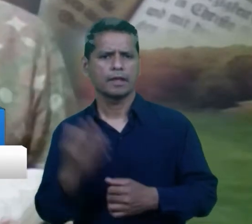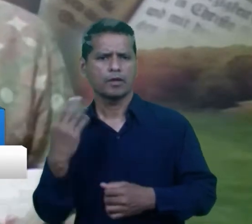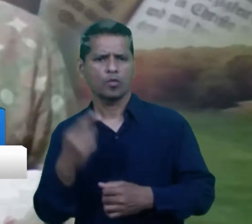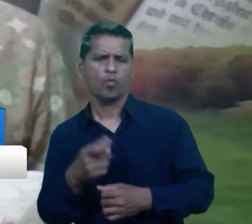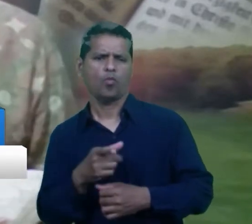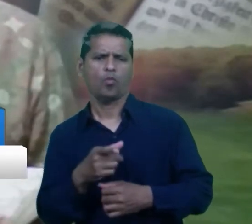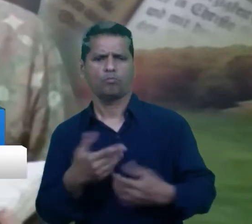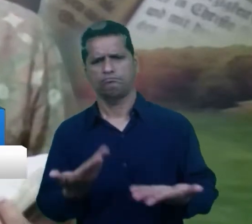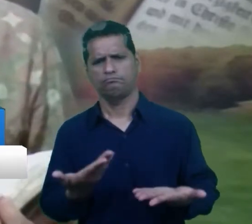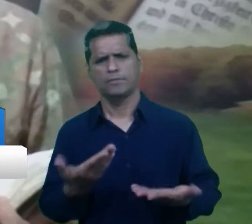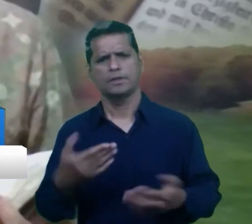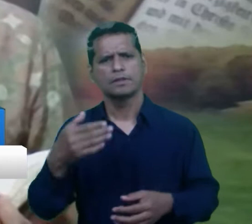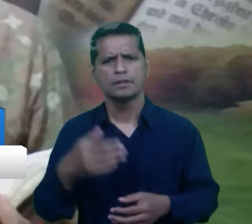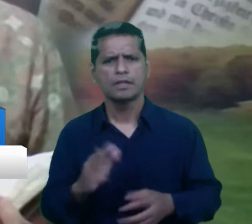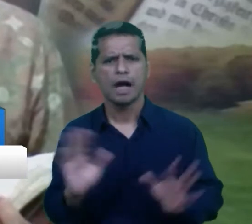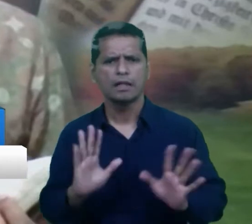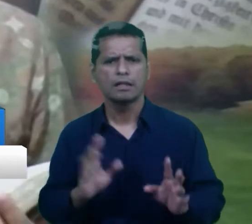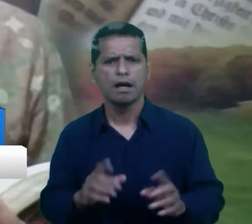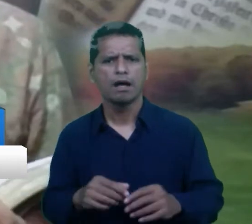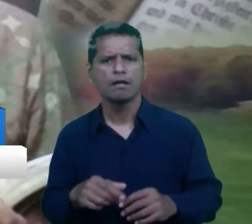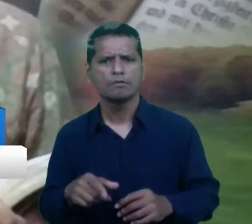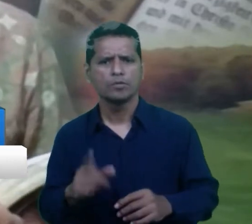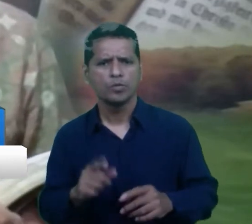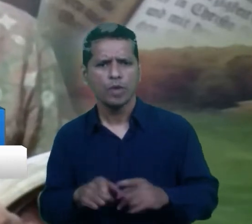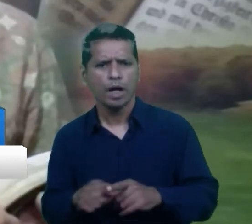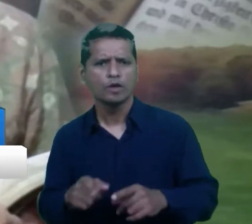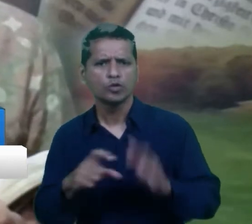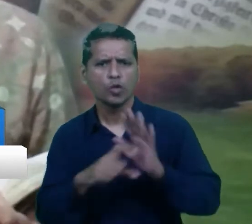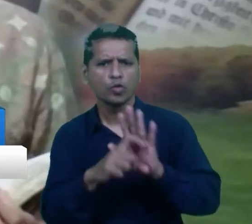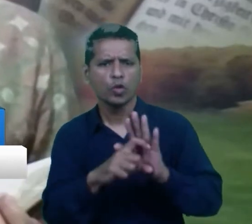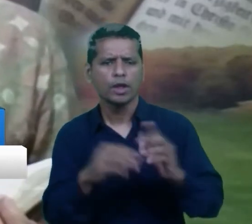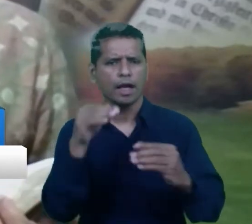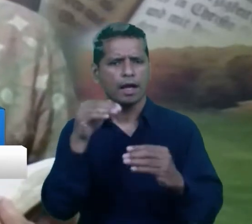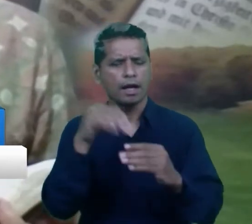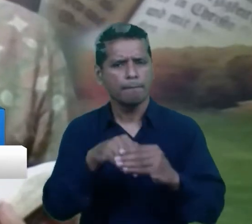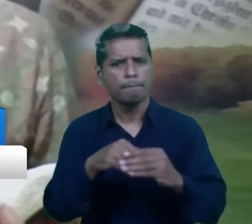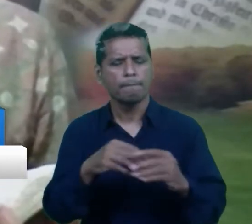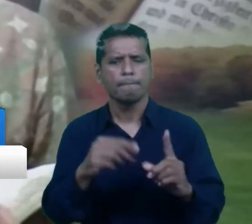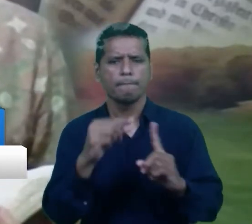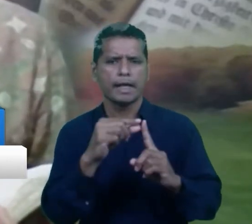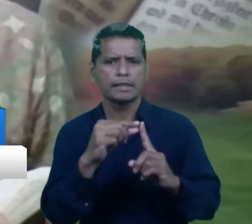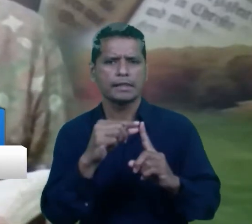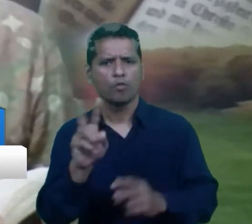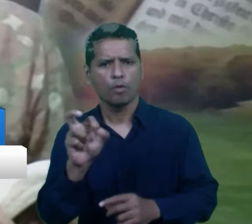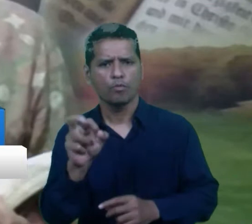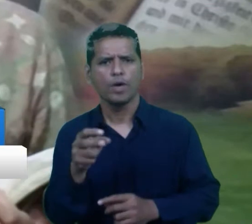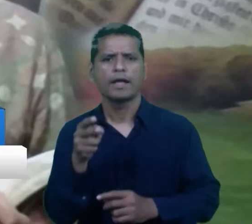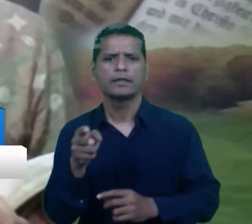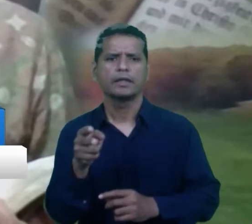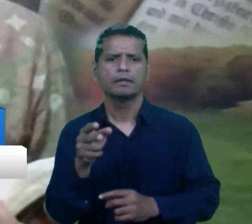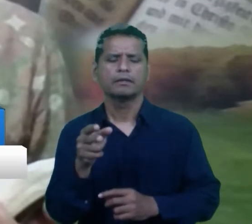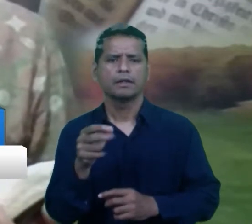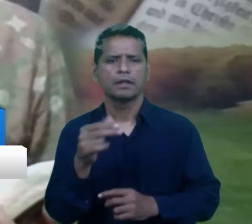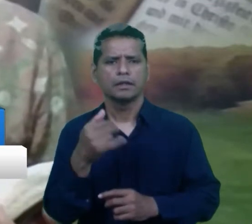atasnya. Bahkan dalam Wahyu pasal yang ke-24 disebutkan ada juga 24 tahta dan ada